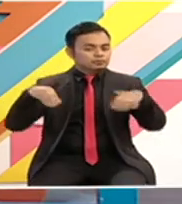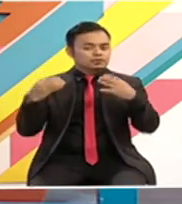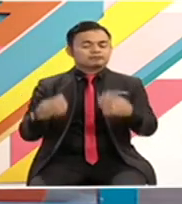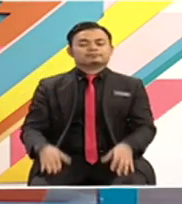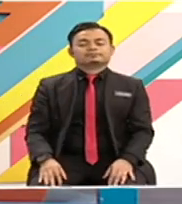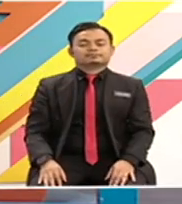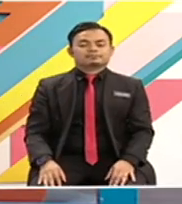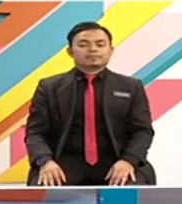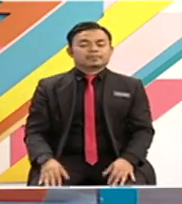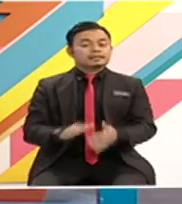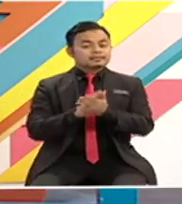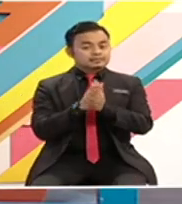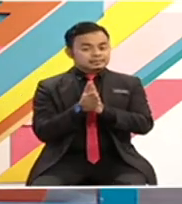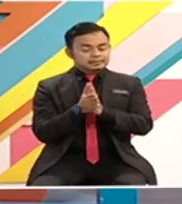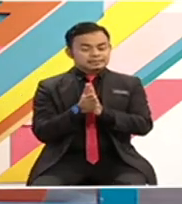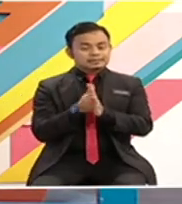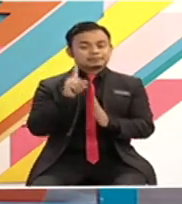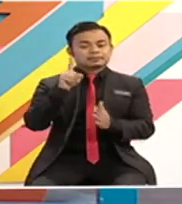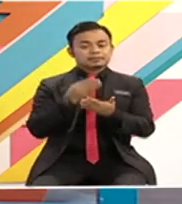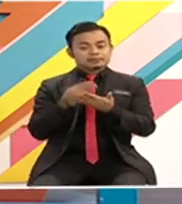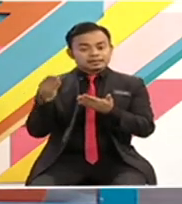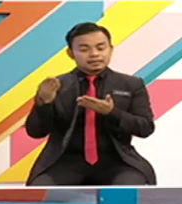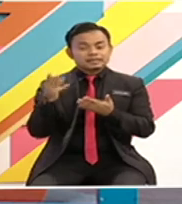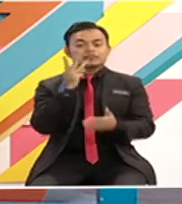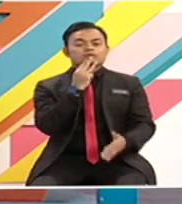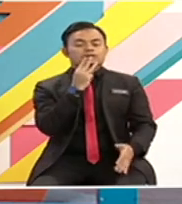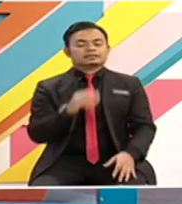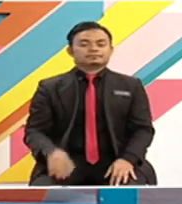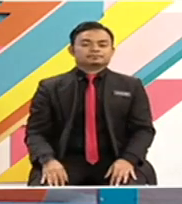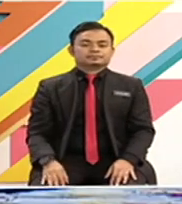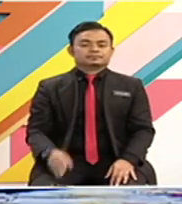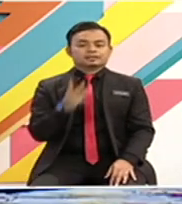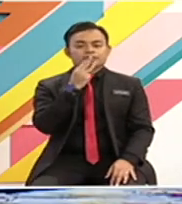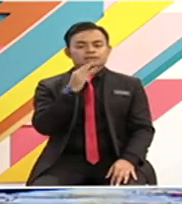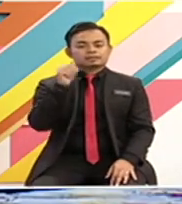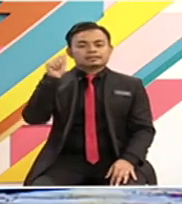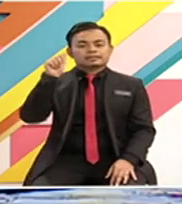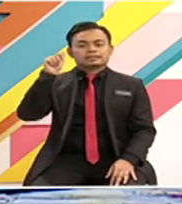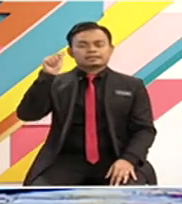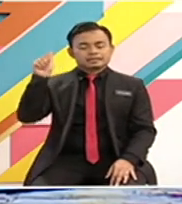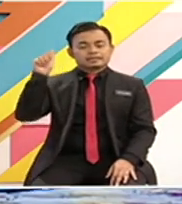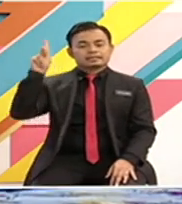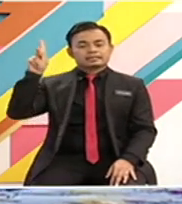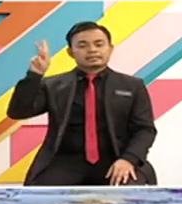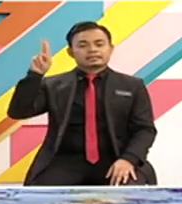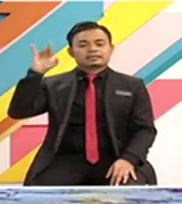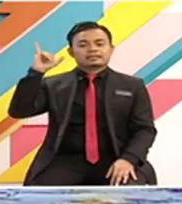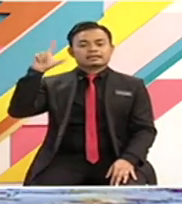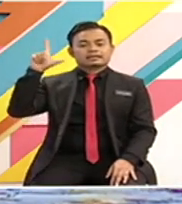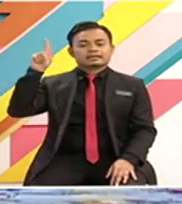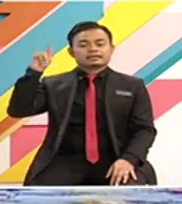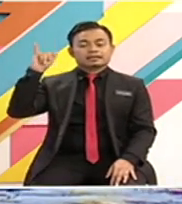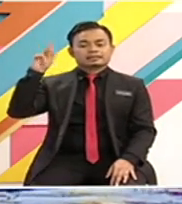bahan Datang sudah perlu gunakan warna betah ini buka warna biasa ini adalah warna akrilik Acrylic Arwana akrilik